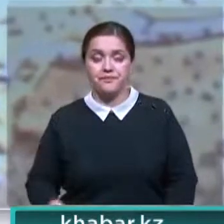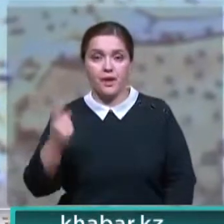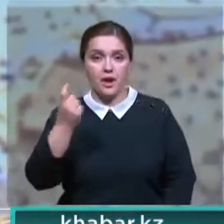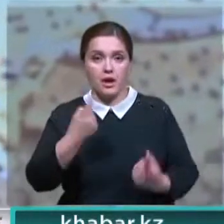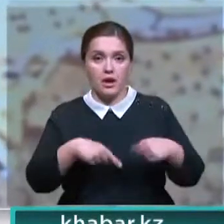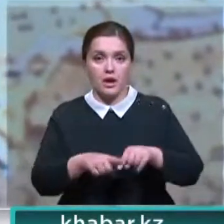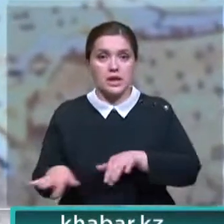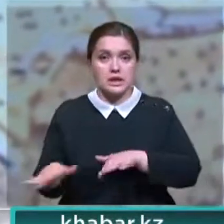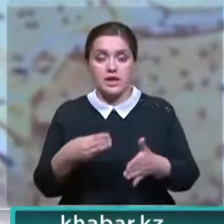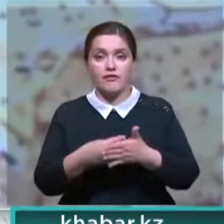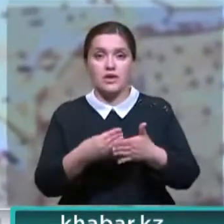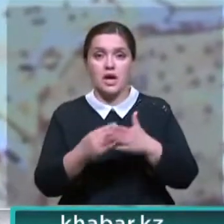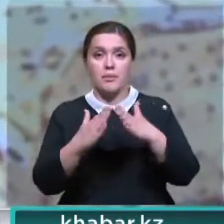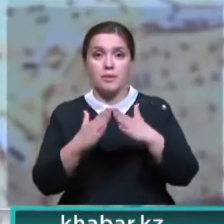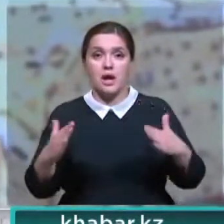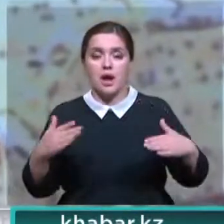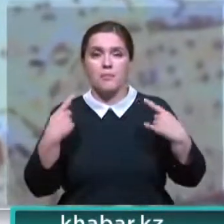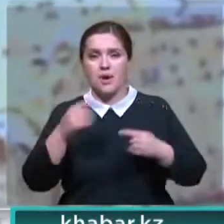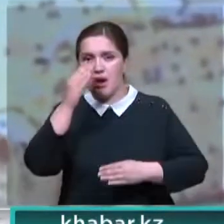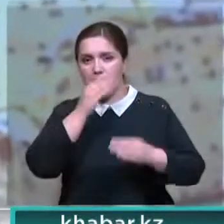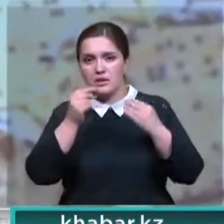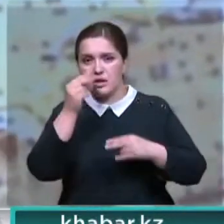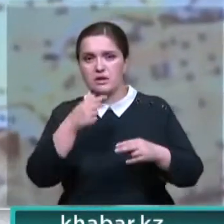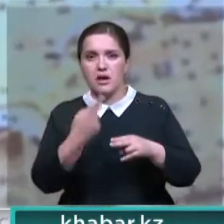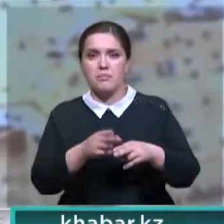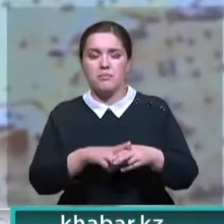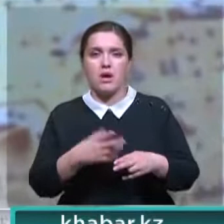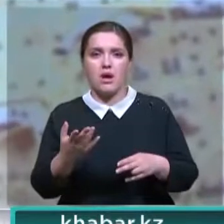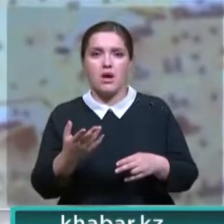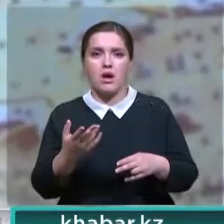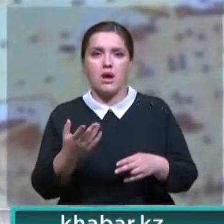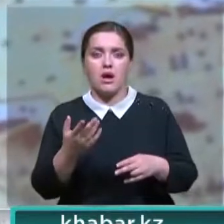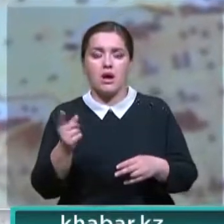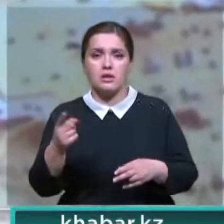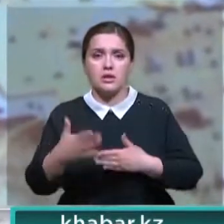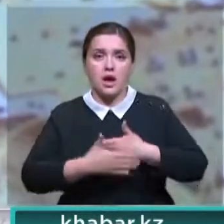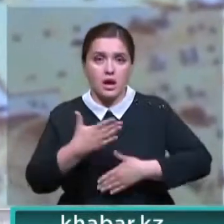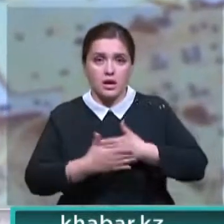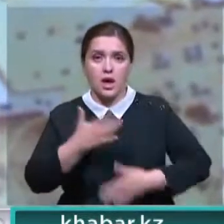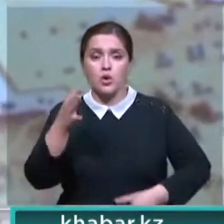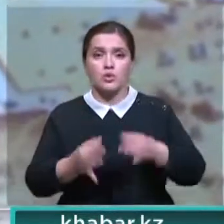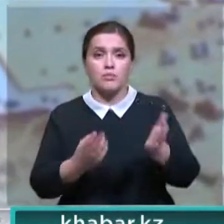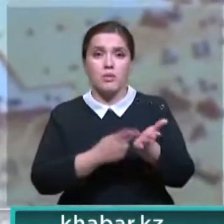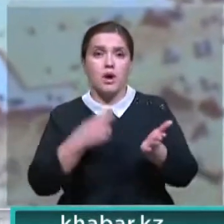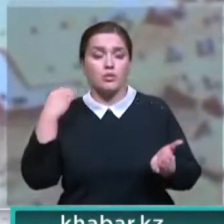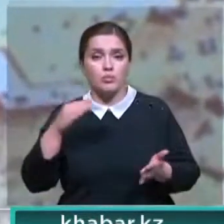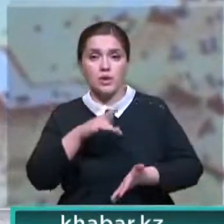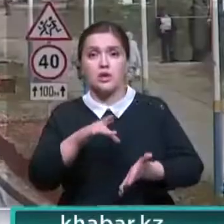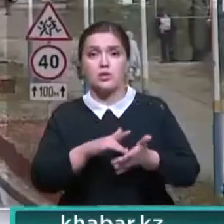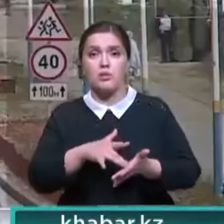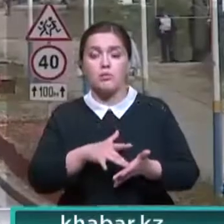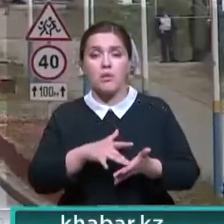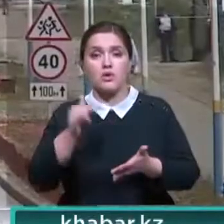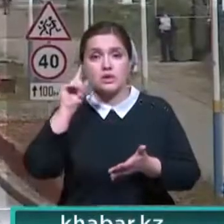Организаторы финансовой пирамиды, продававшие поддельные акции, понесли заслуженное наказание. В ходе судебного разбирательства в Актюбинском городском суде стало